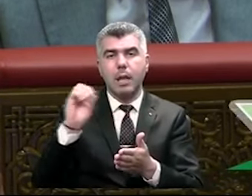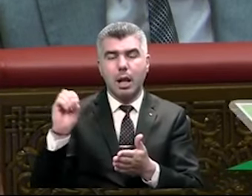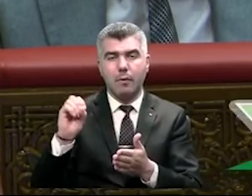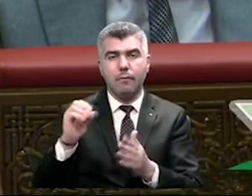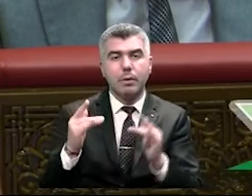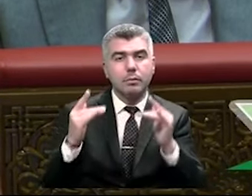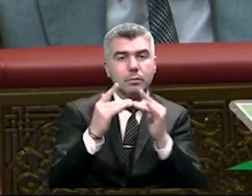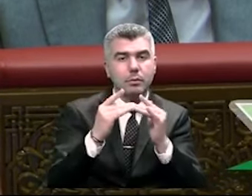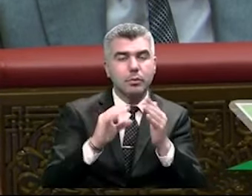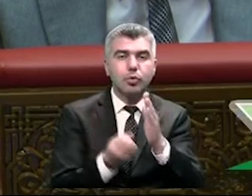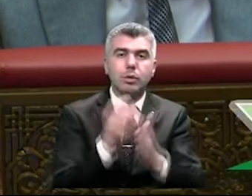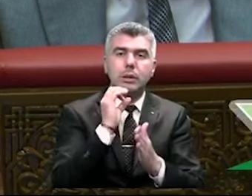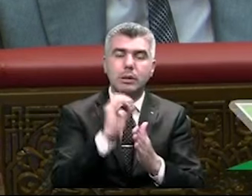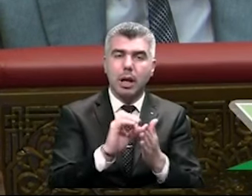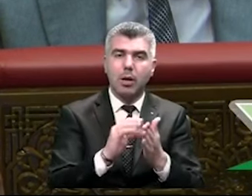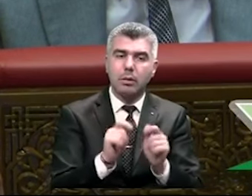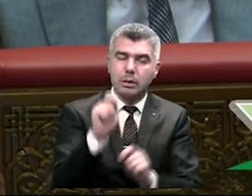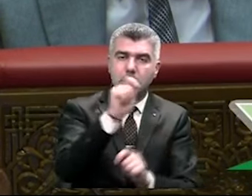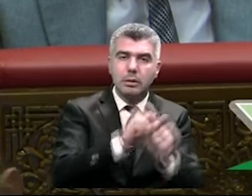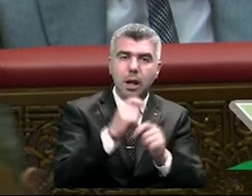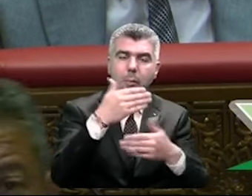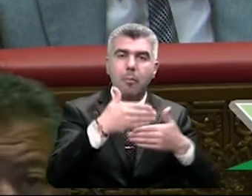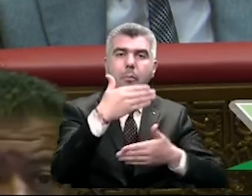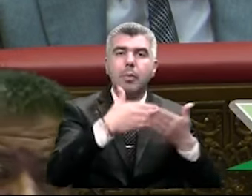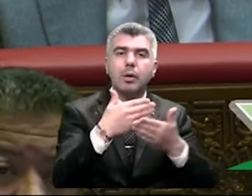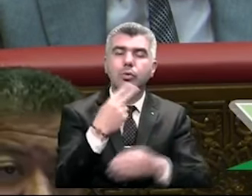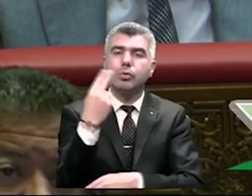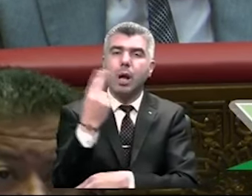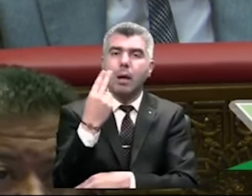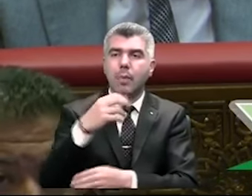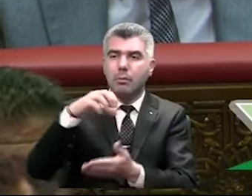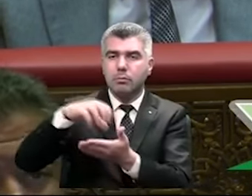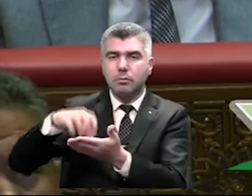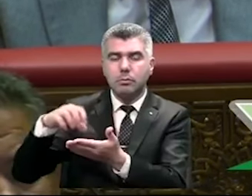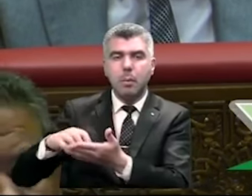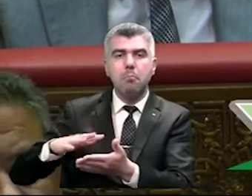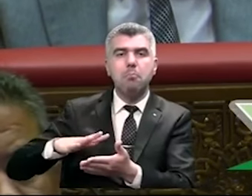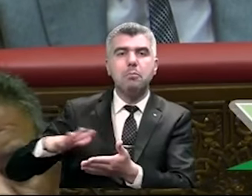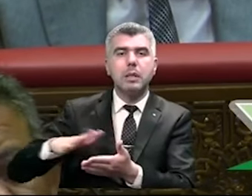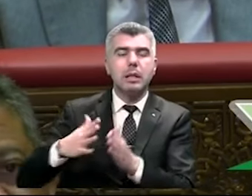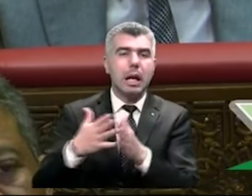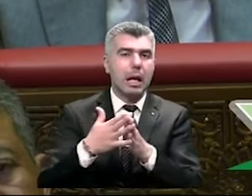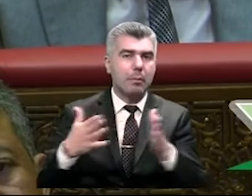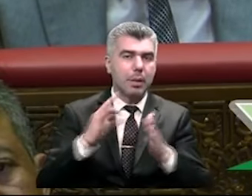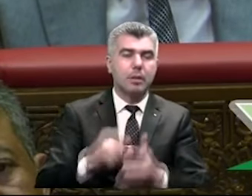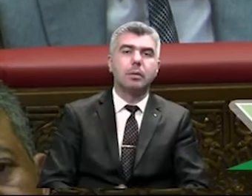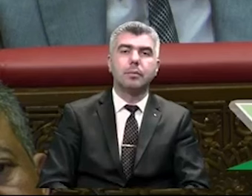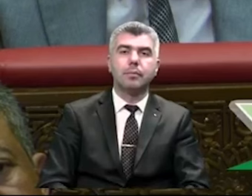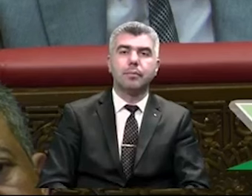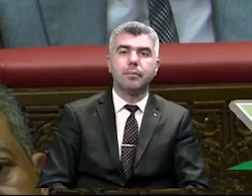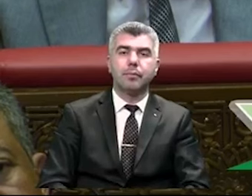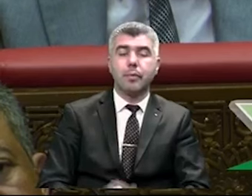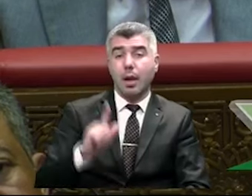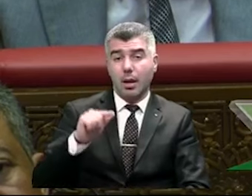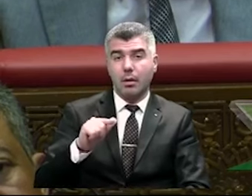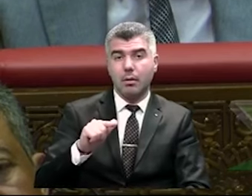سرير جديد في اطار مخطط لبناء احياء جامعيه جديده في العديد من المدن الكبرى رغم ان